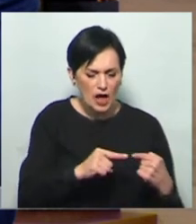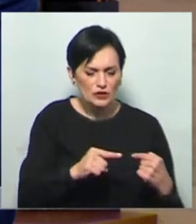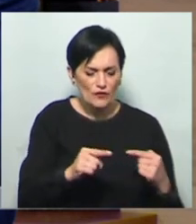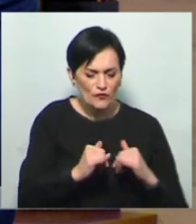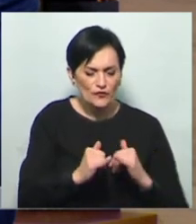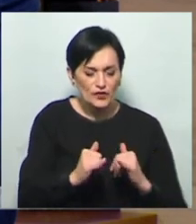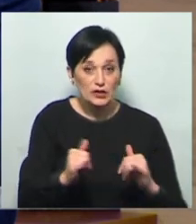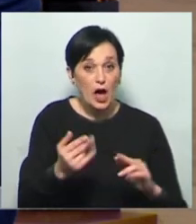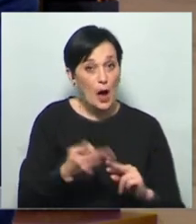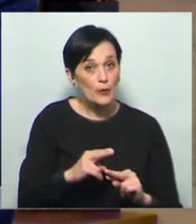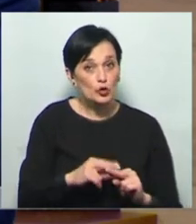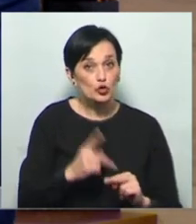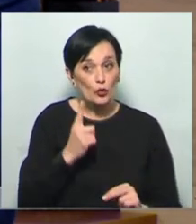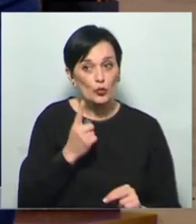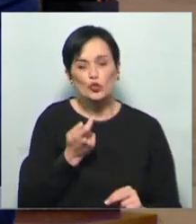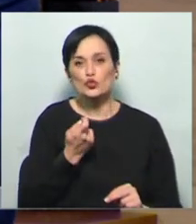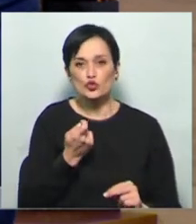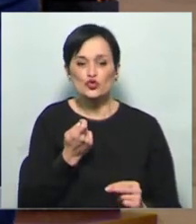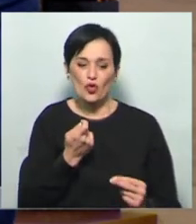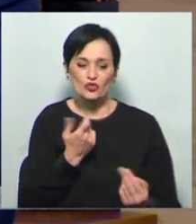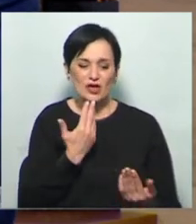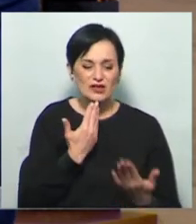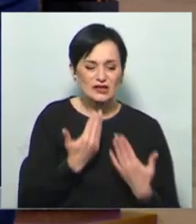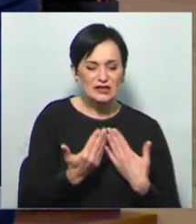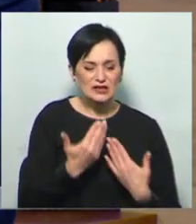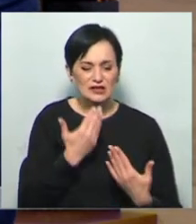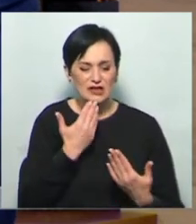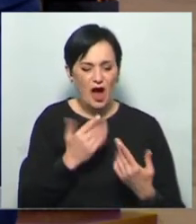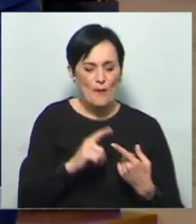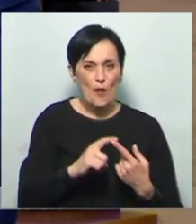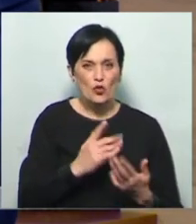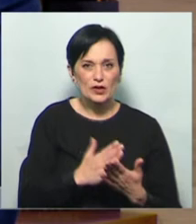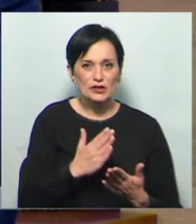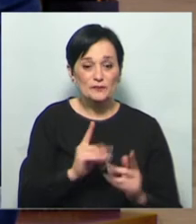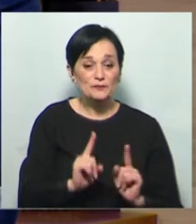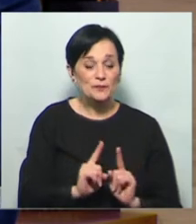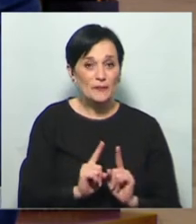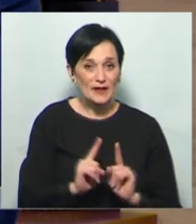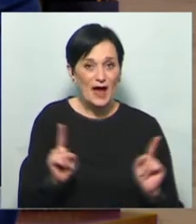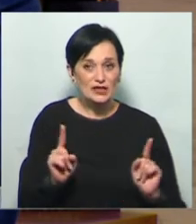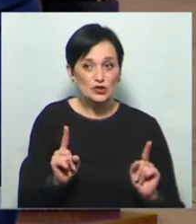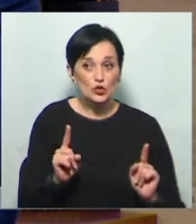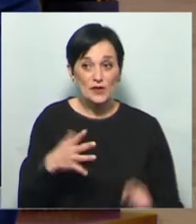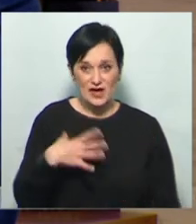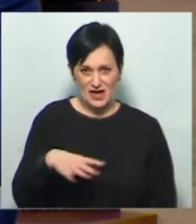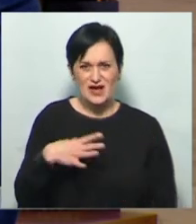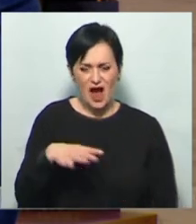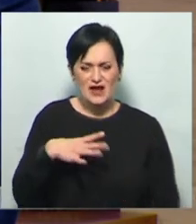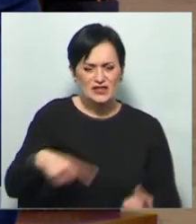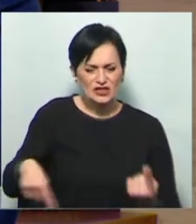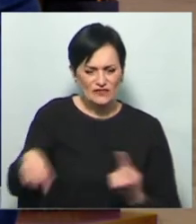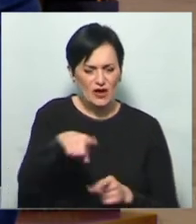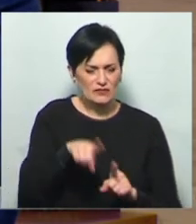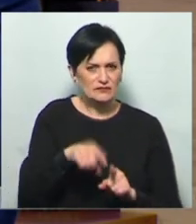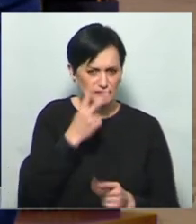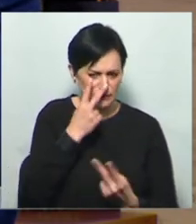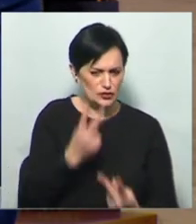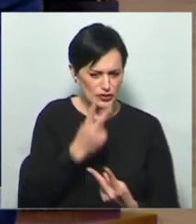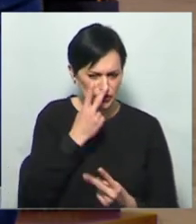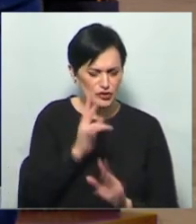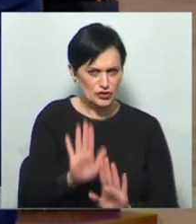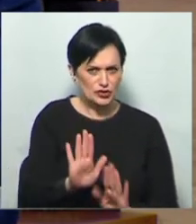ამიტომ ცოტა უდიერი დამოკიდებულება აქვს განსაკუთრებით ქართველებში ეს შეინიშნება, რომ